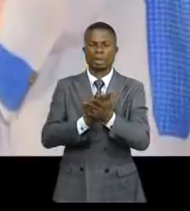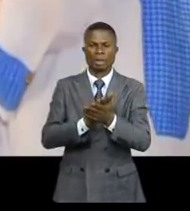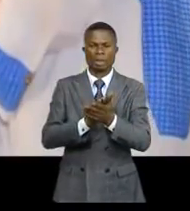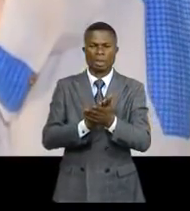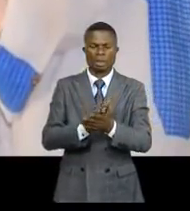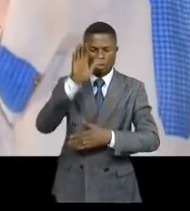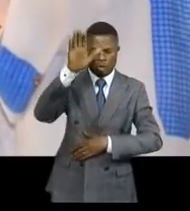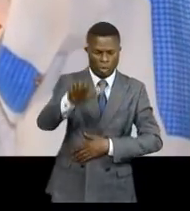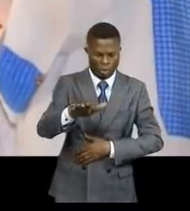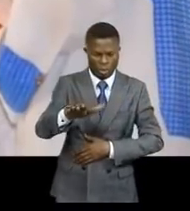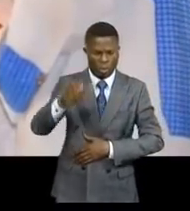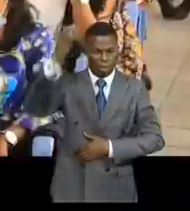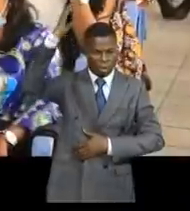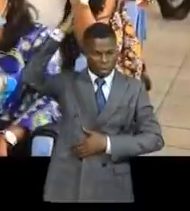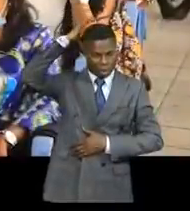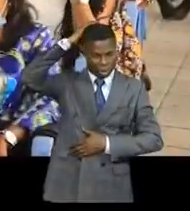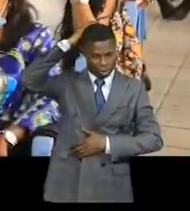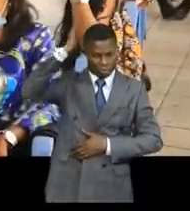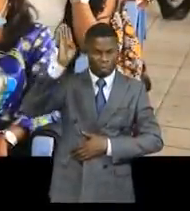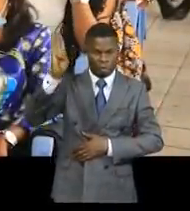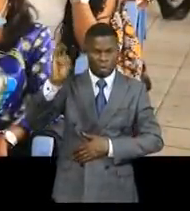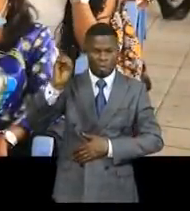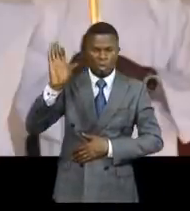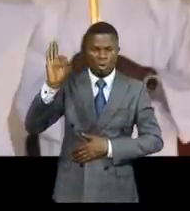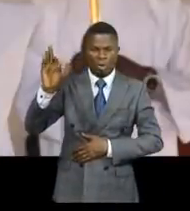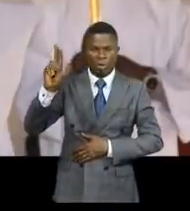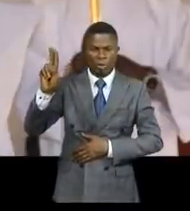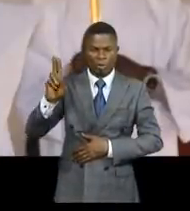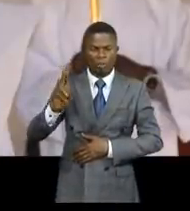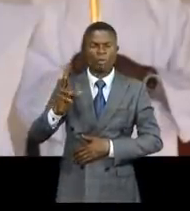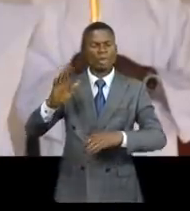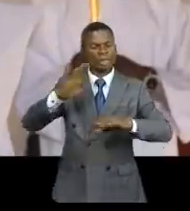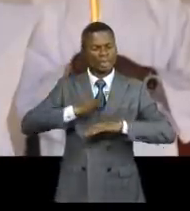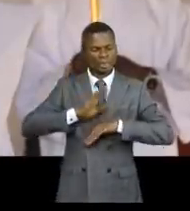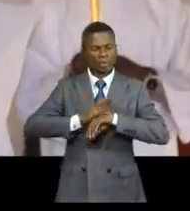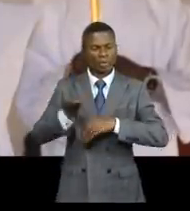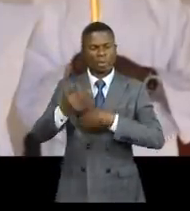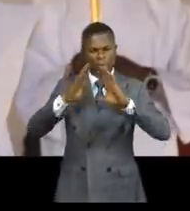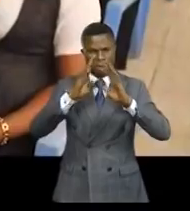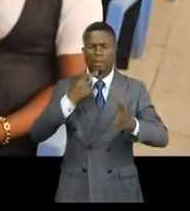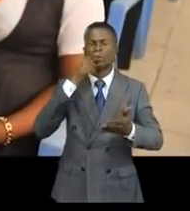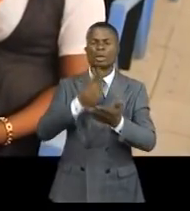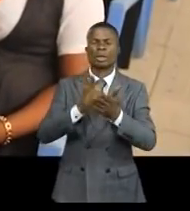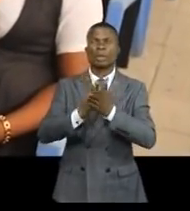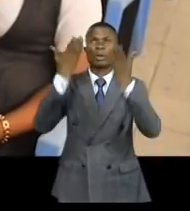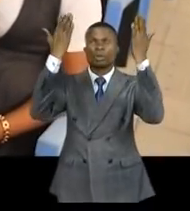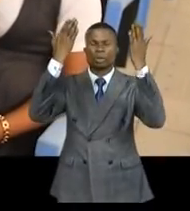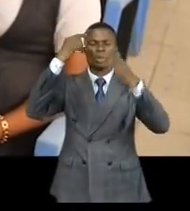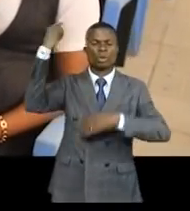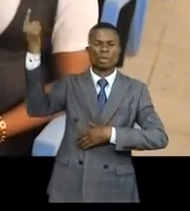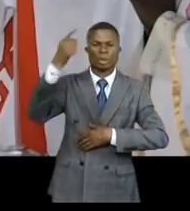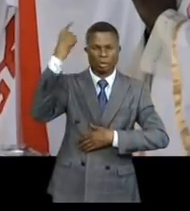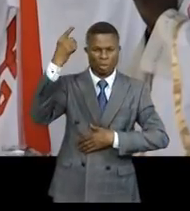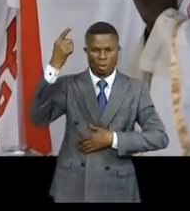l'ordination épiscopale de Monseigneur Rifin Bofula Menga sont rentrés visiblement satisfaits et ont remercié les créateurs du monde, Hachem,